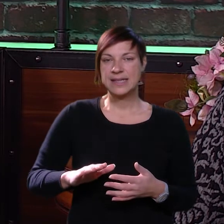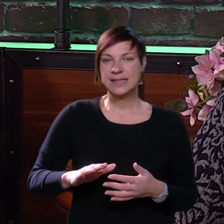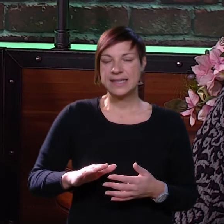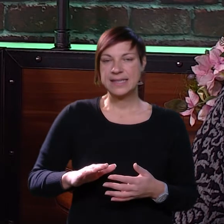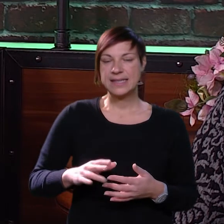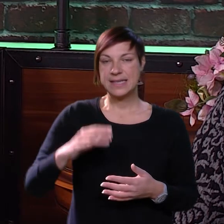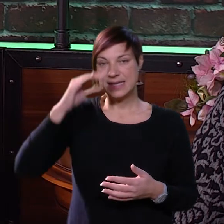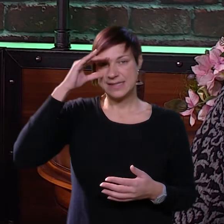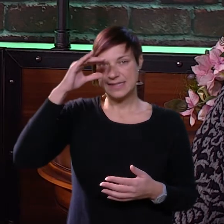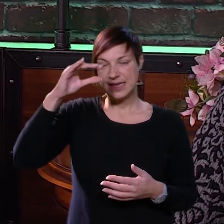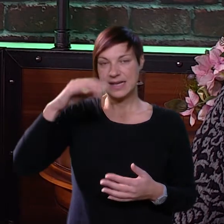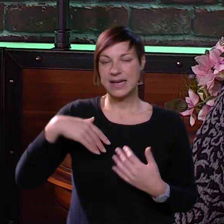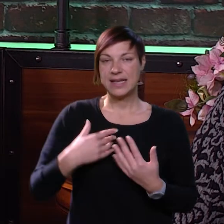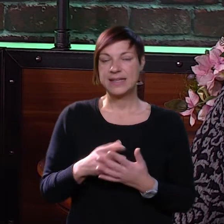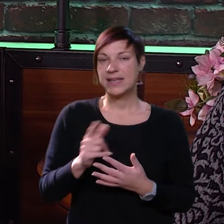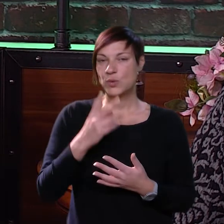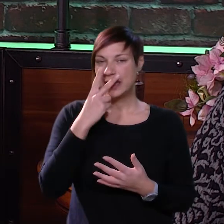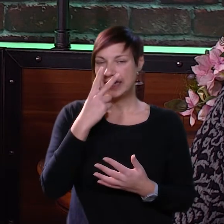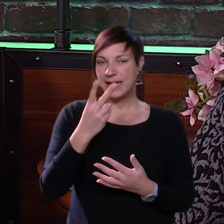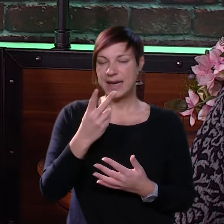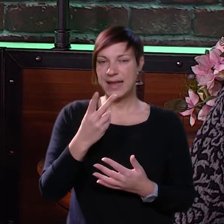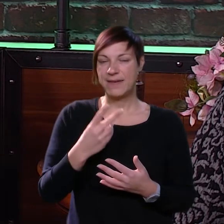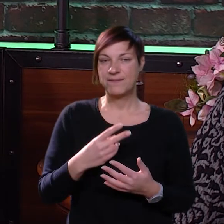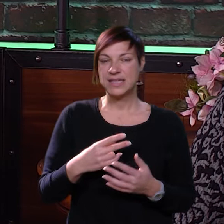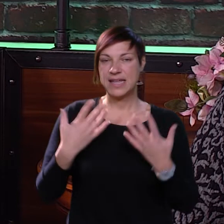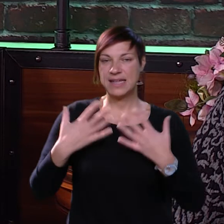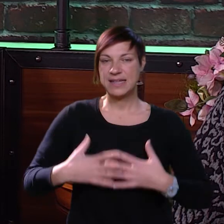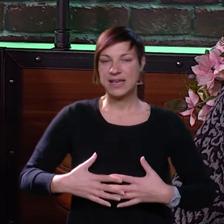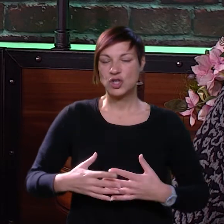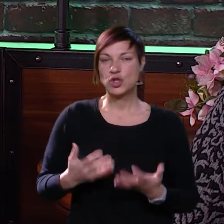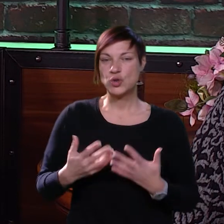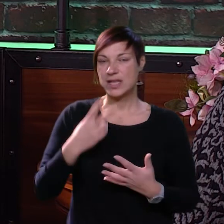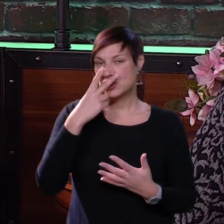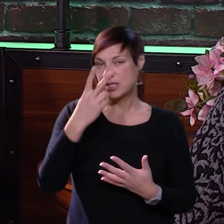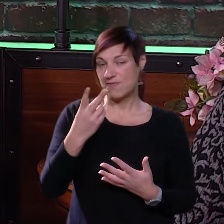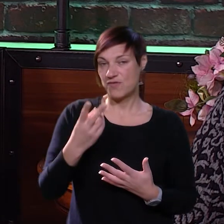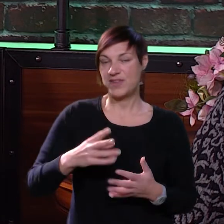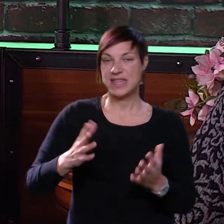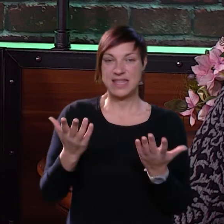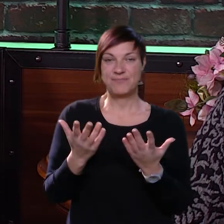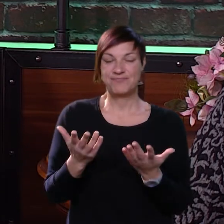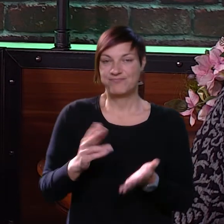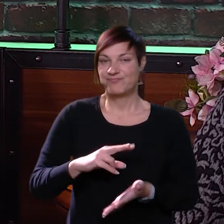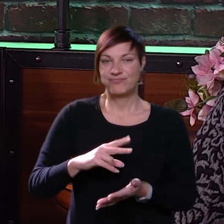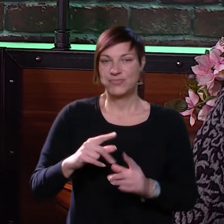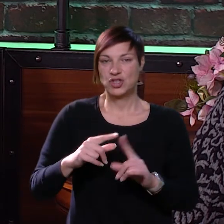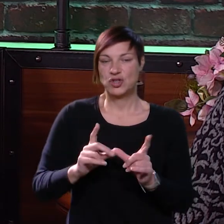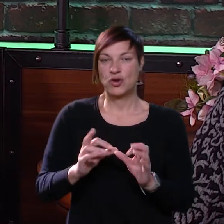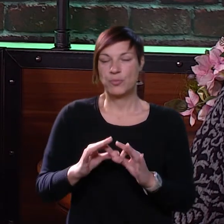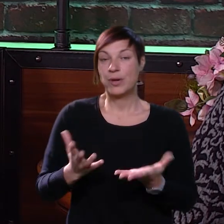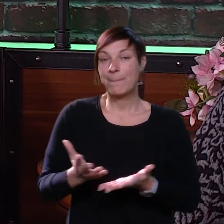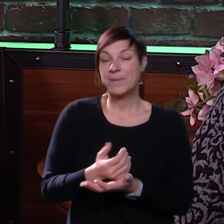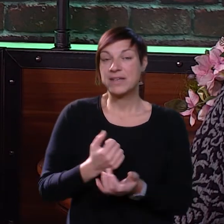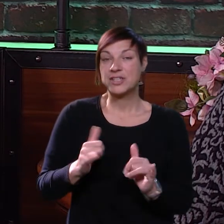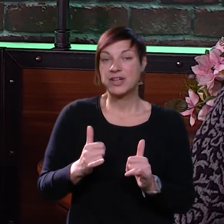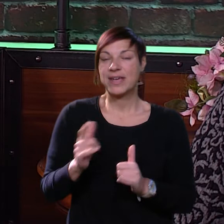djeca gledaju i u biti ne vide dijagnozu, nego jednostavno vide njega i prihvaćaju